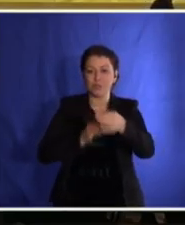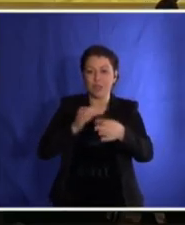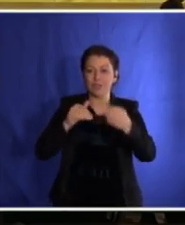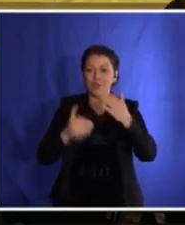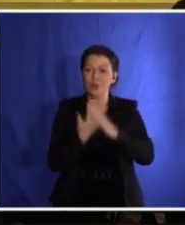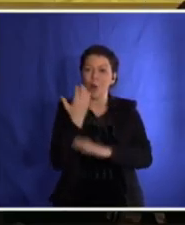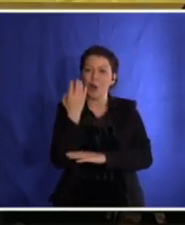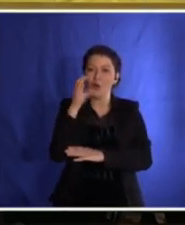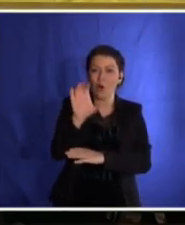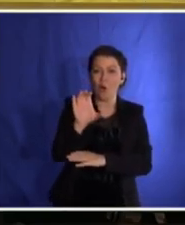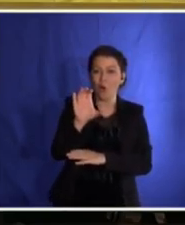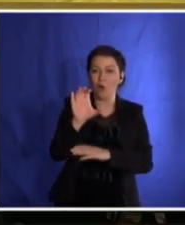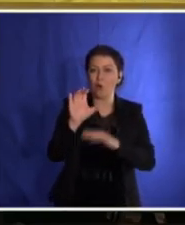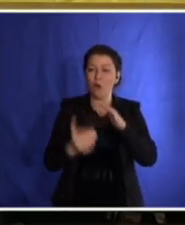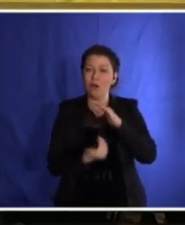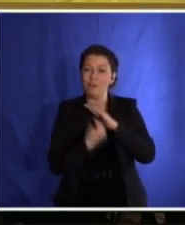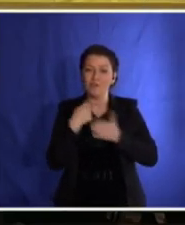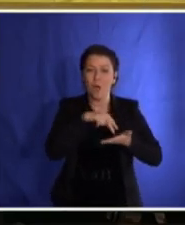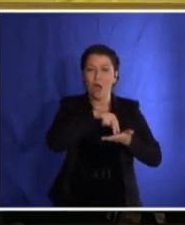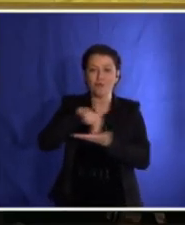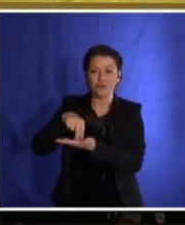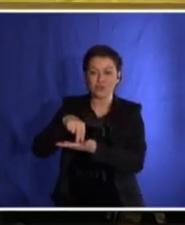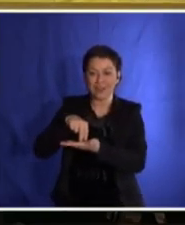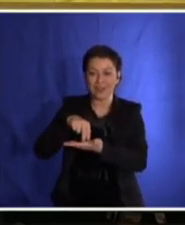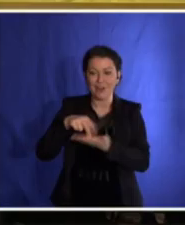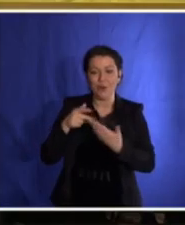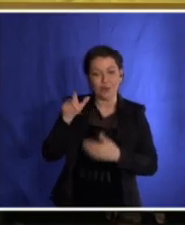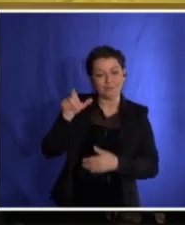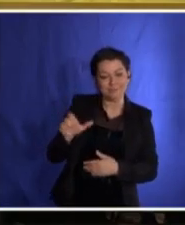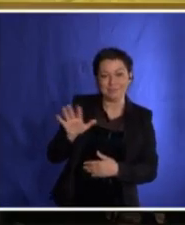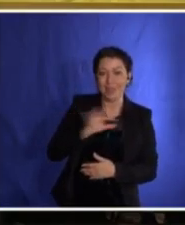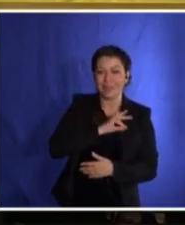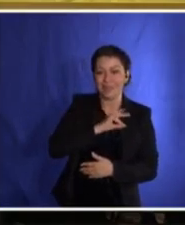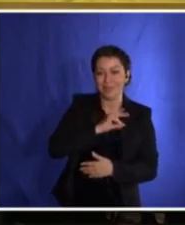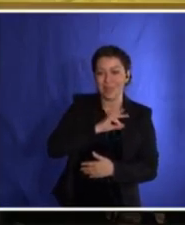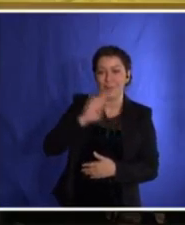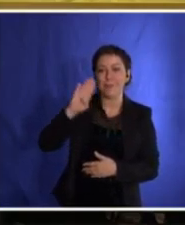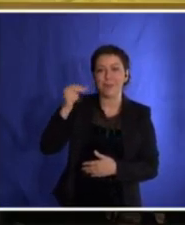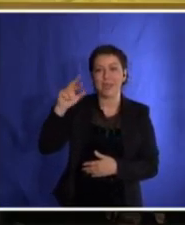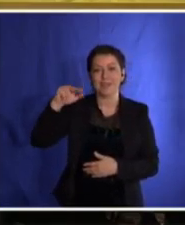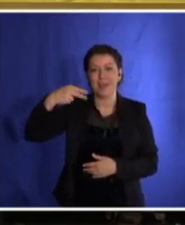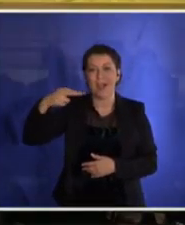neu aufgestellt. Und ich darf dich, lieber Bernhard, nun um deine Ausführungen bitten.